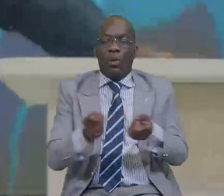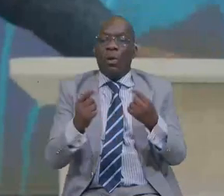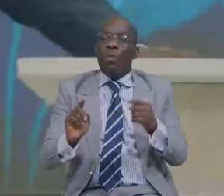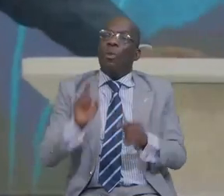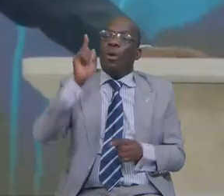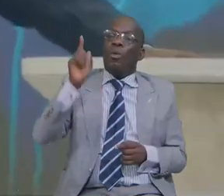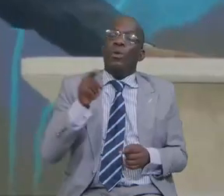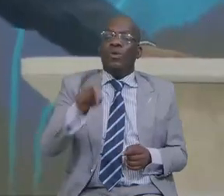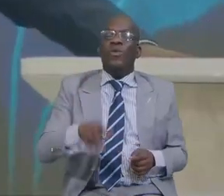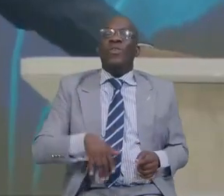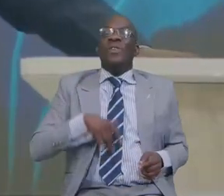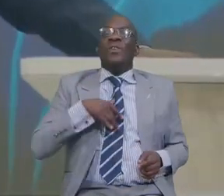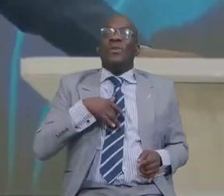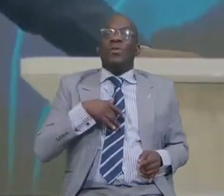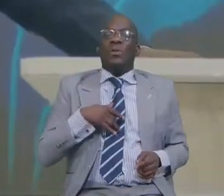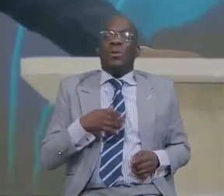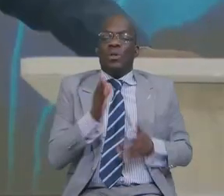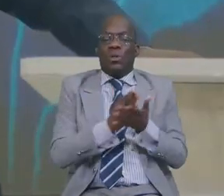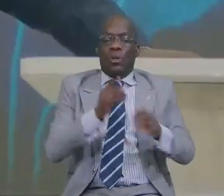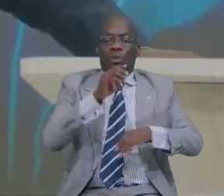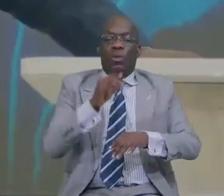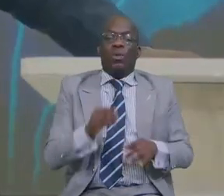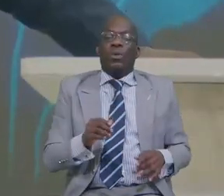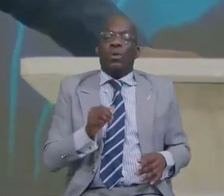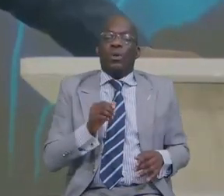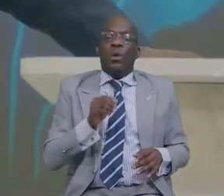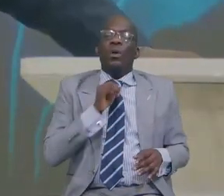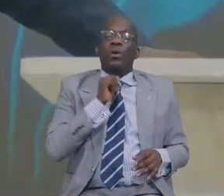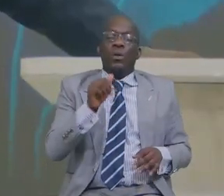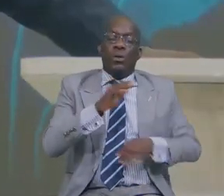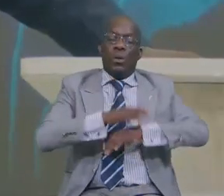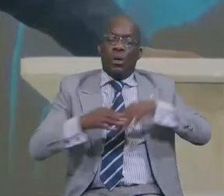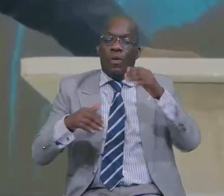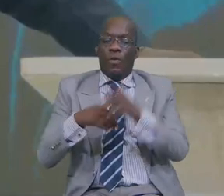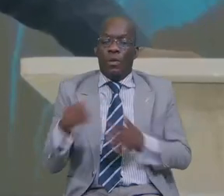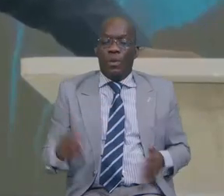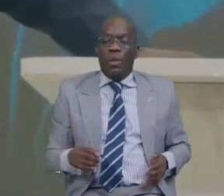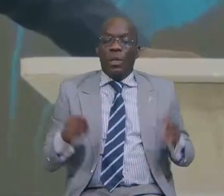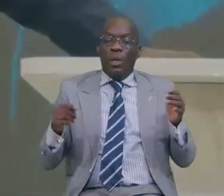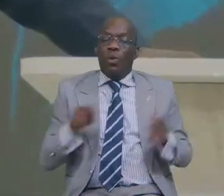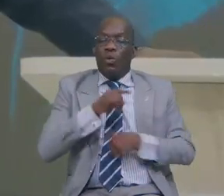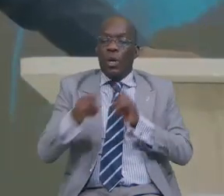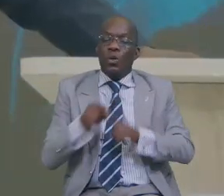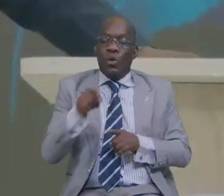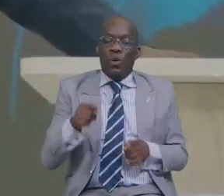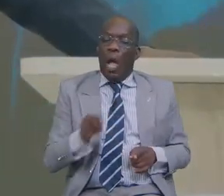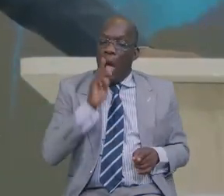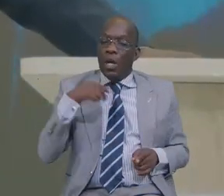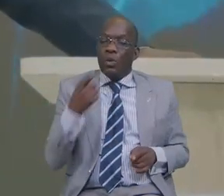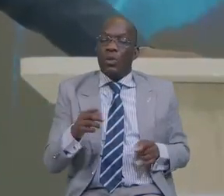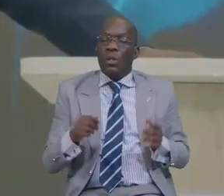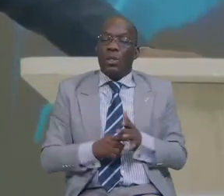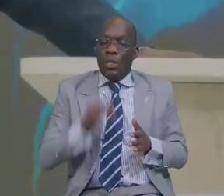tu devrais être allé plus haut. Tu sens vraiment des malaises. Quand on te dit, ah, voici